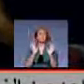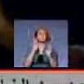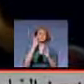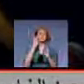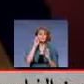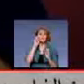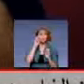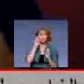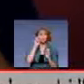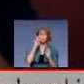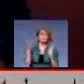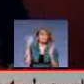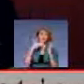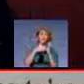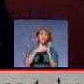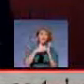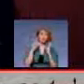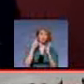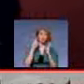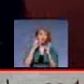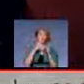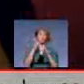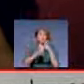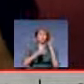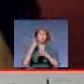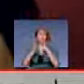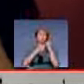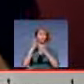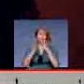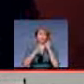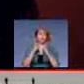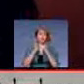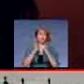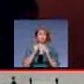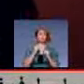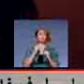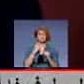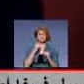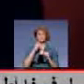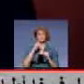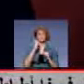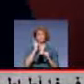اخر الشهر جت بقى بعد رمضان ابتدت ايه تبدا بقى من امتى؟ ايوه من يوم 3 يوم 4